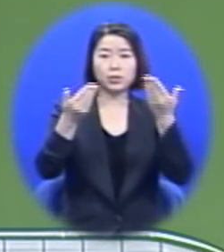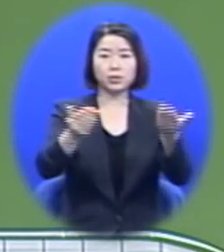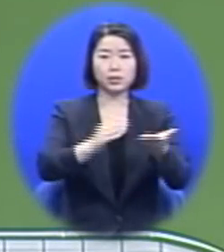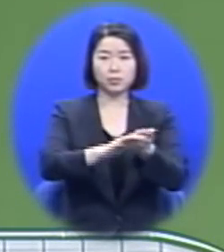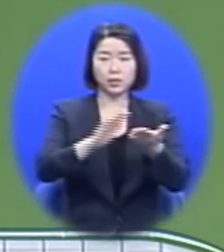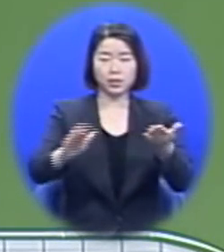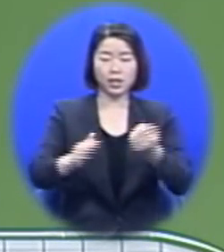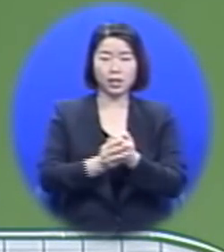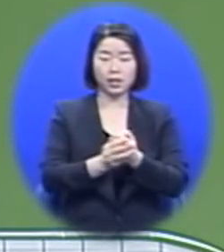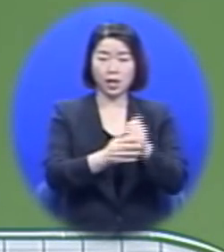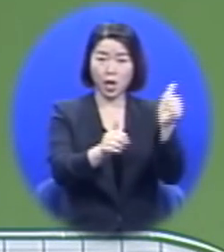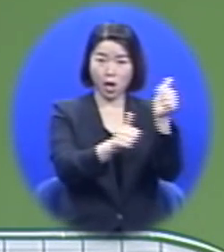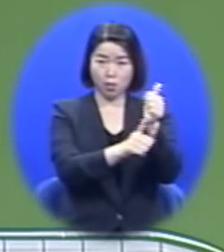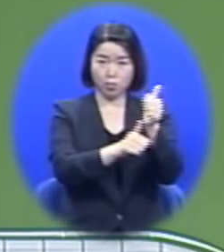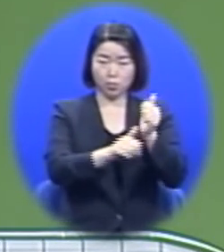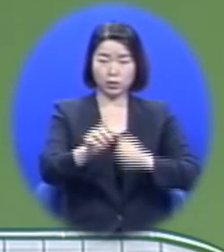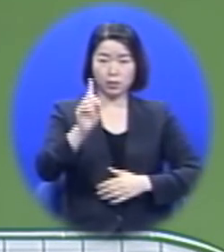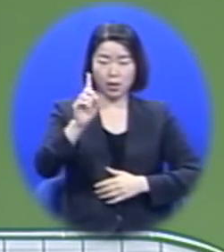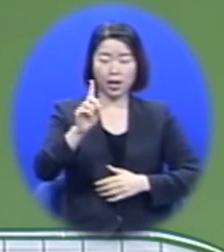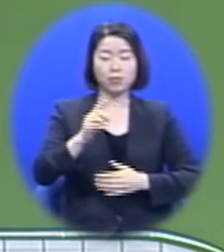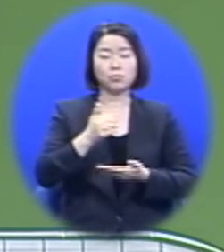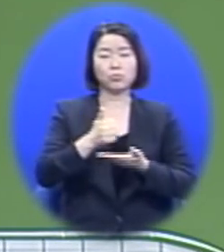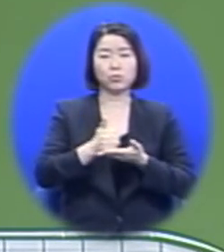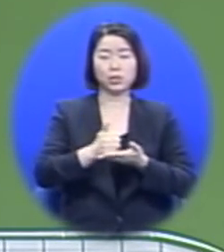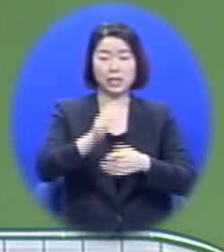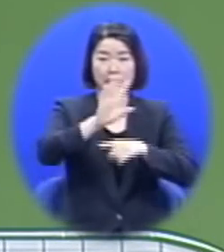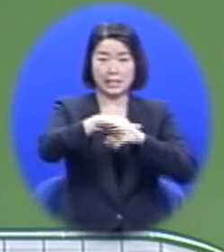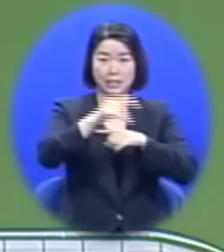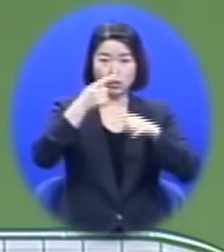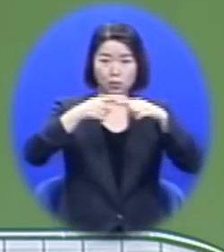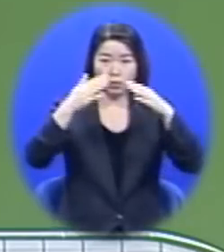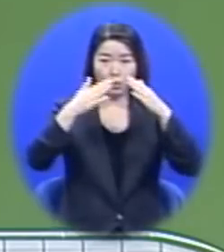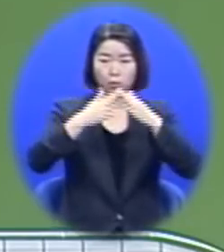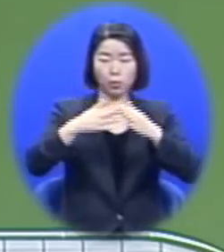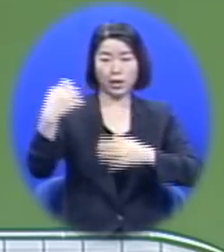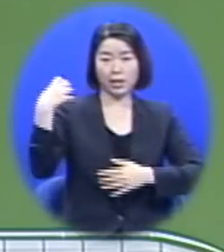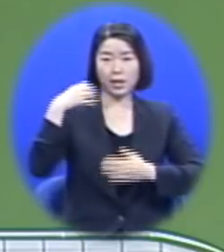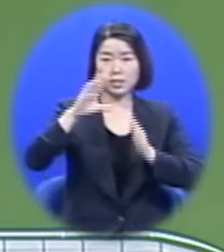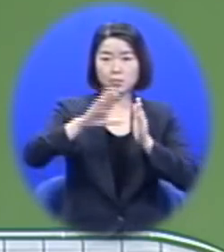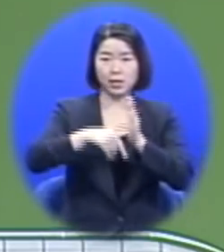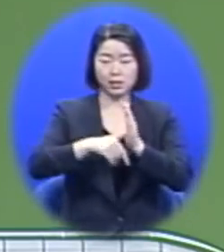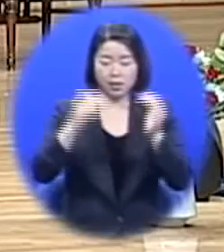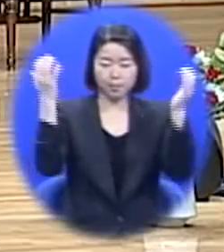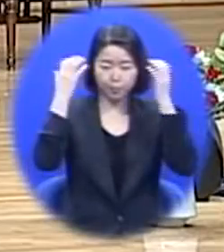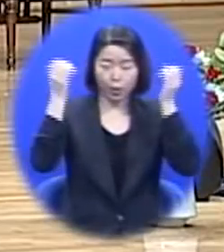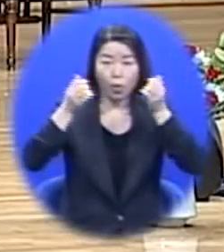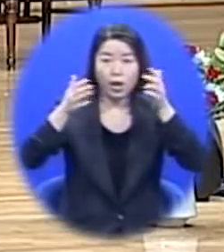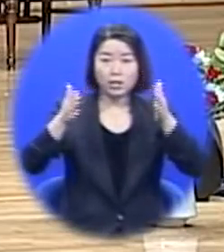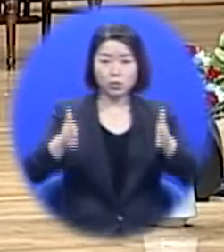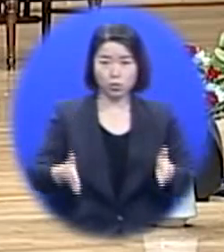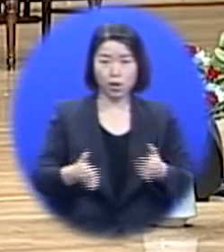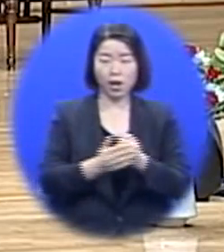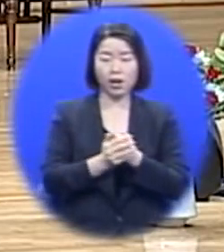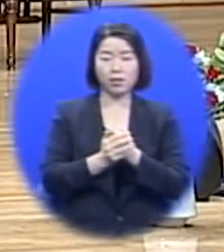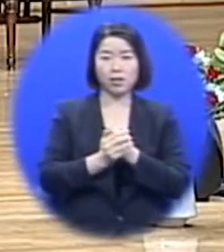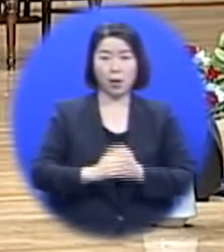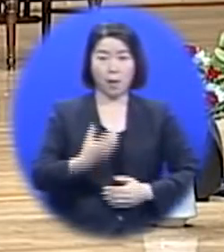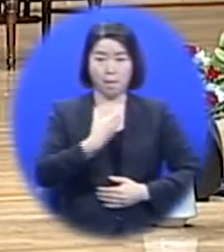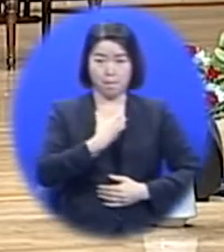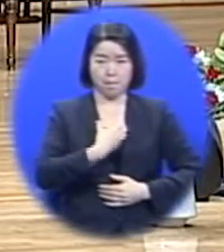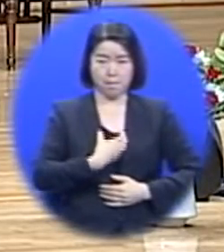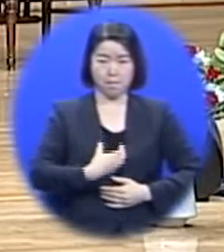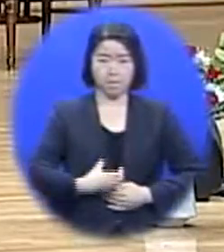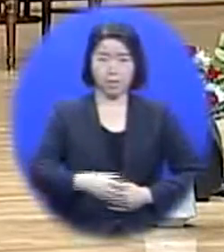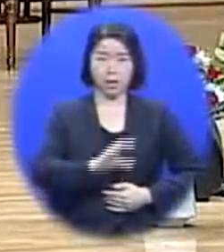우리 부목사님 한 분이 시골 교회에 담임하실 때 고난 주간에 The Passion of